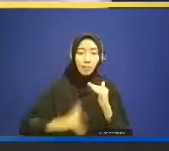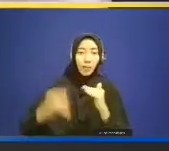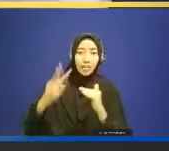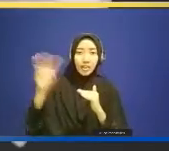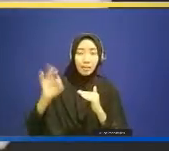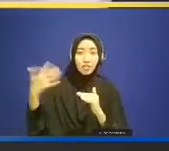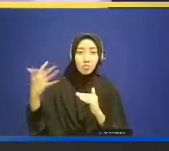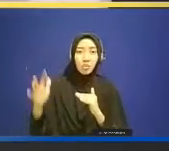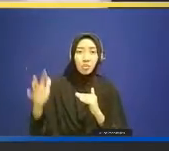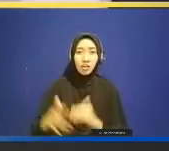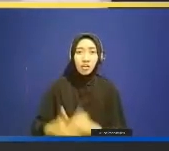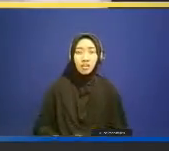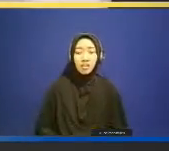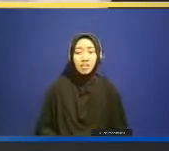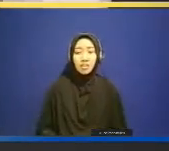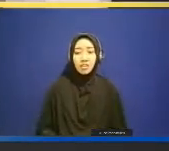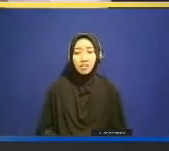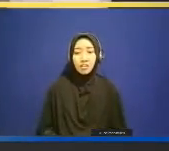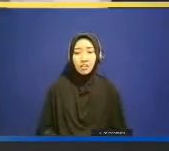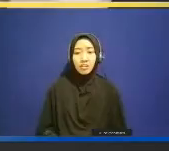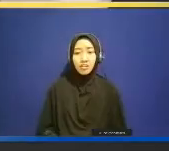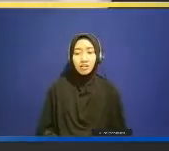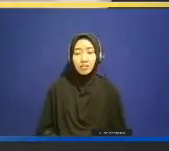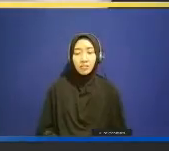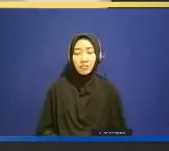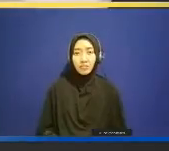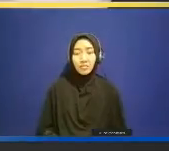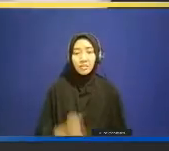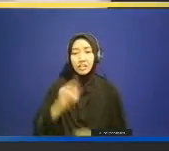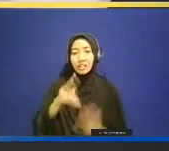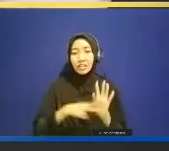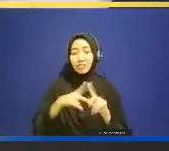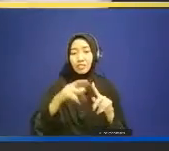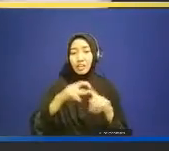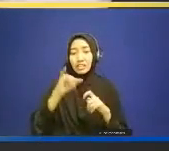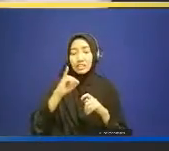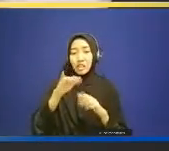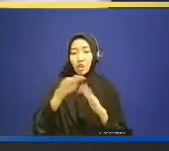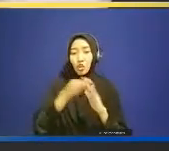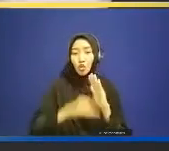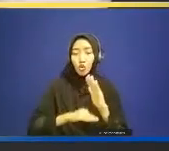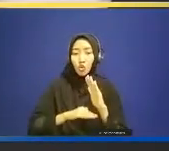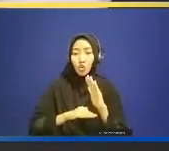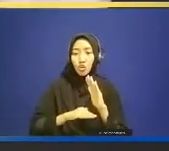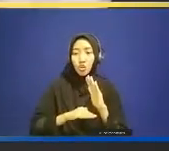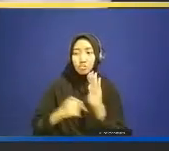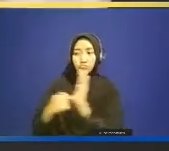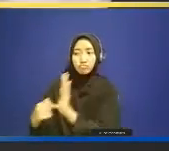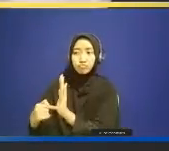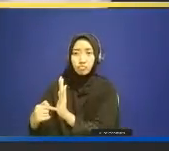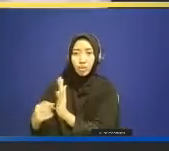persen inflasi yang turun kau tidak tercermin di penurunan suku bunga